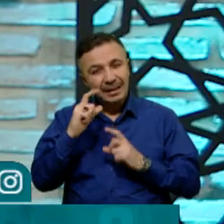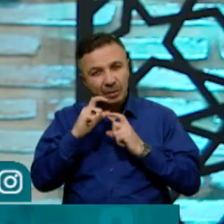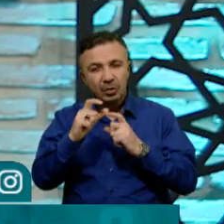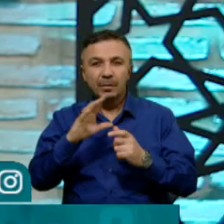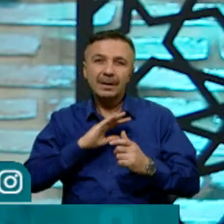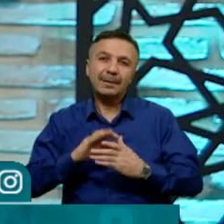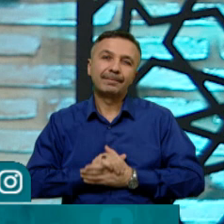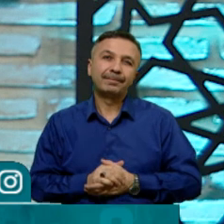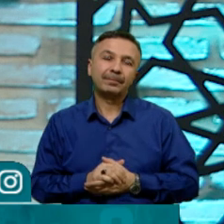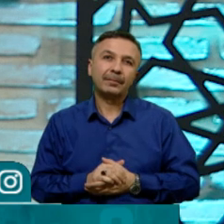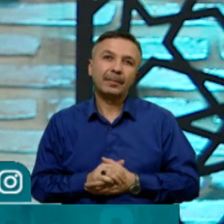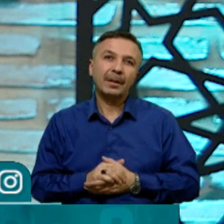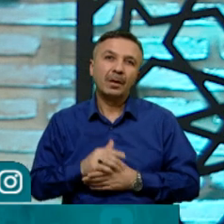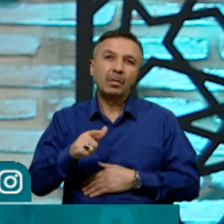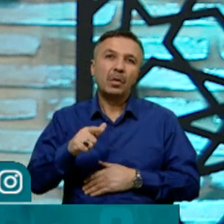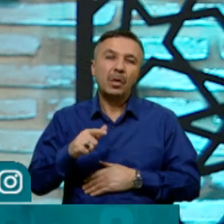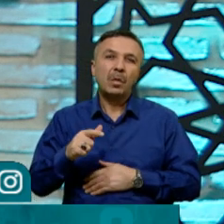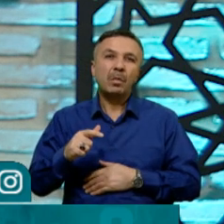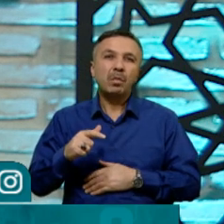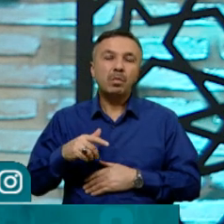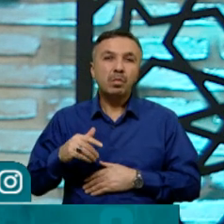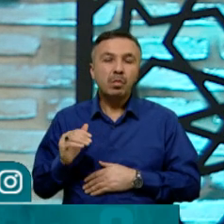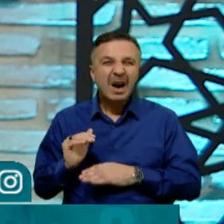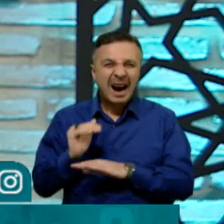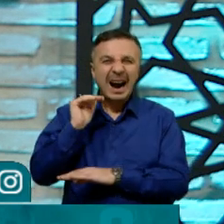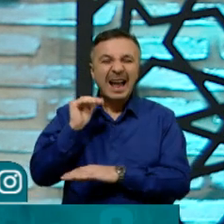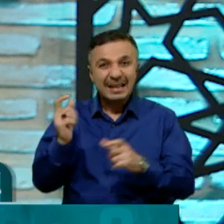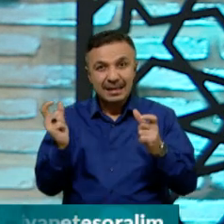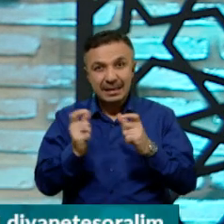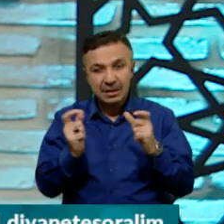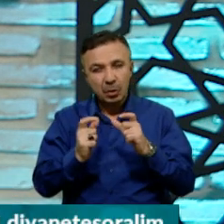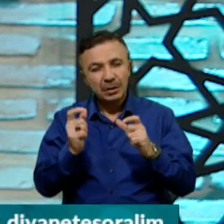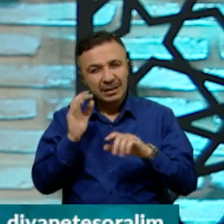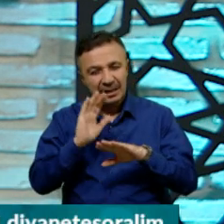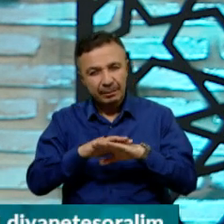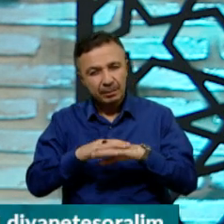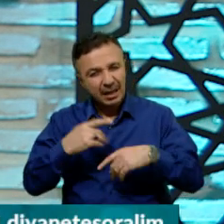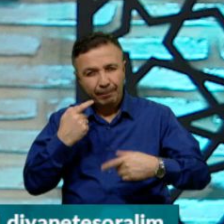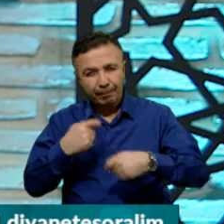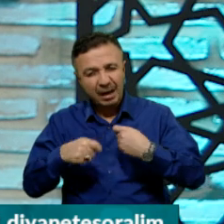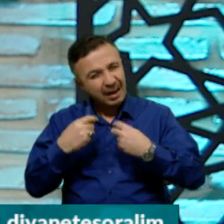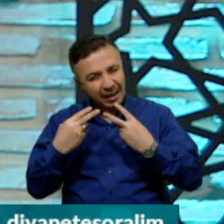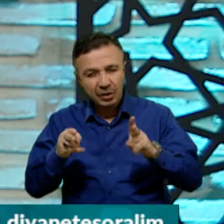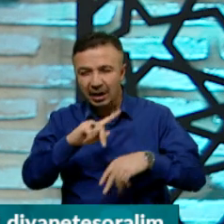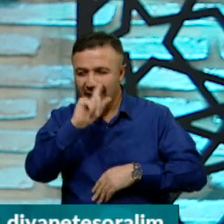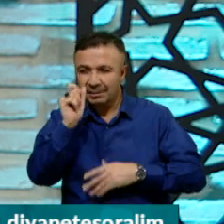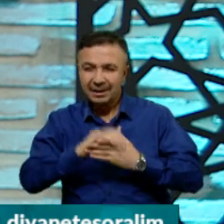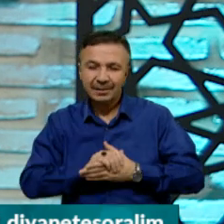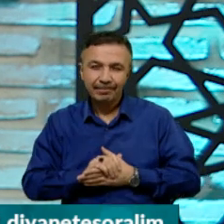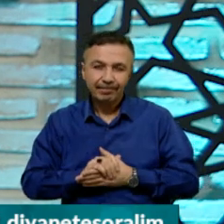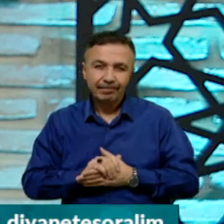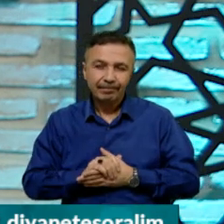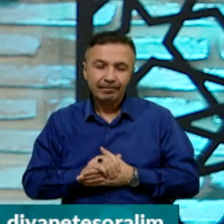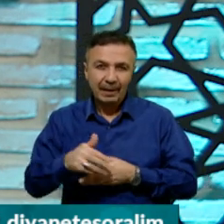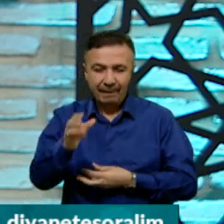belki bu sağlık sigortası yaptırmak hayat sigortası yaptırmak bankaya bu caiz midir Yani şeye gider mi